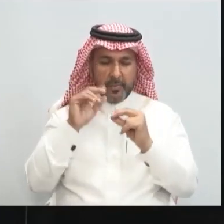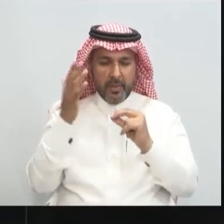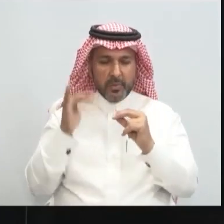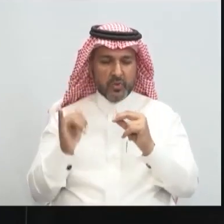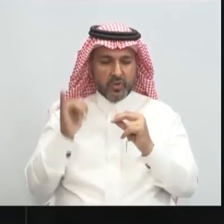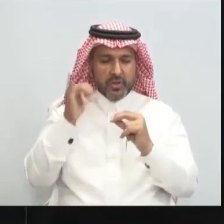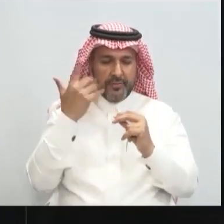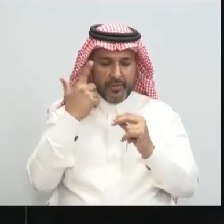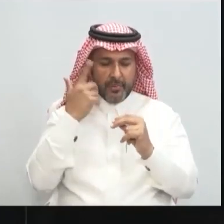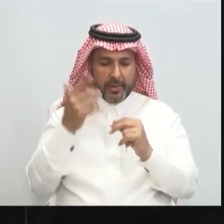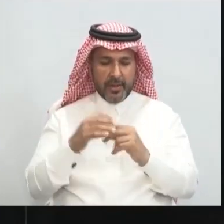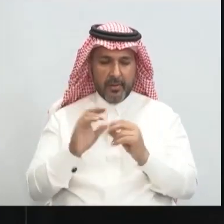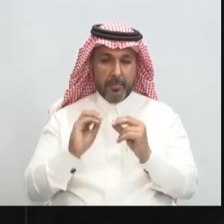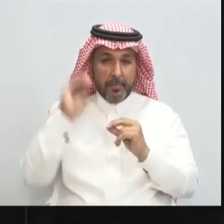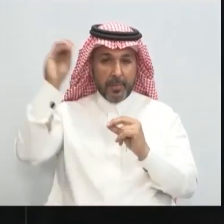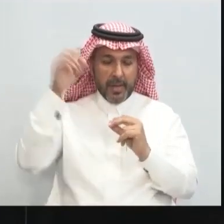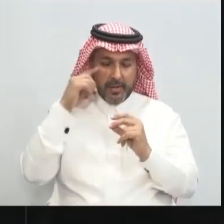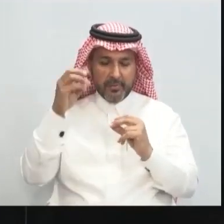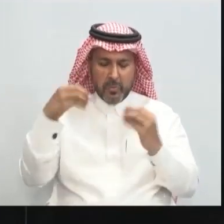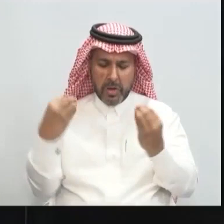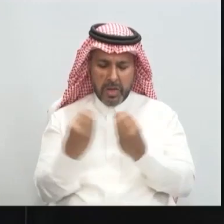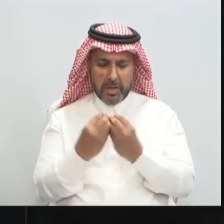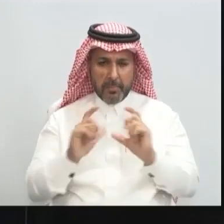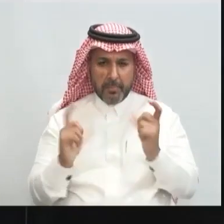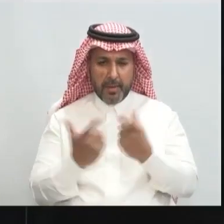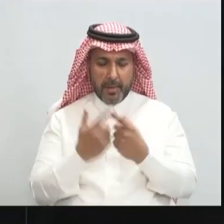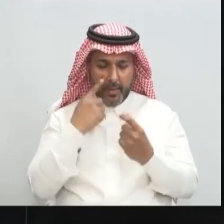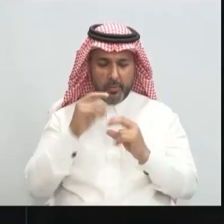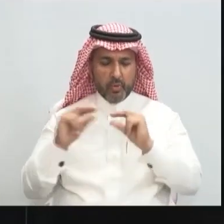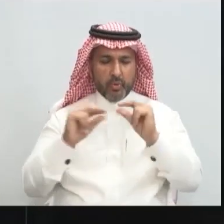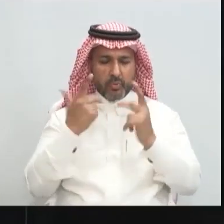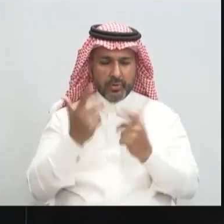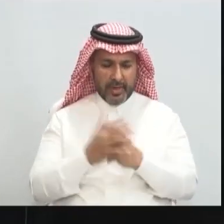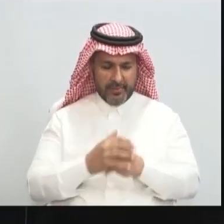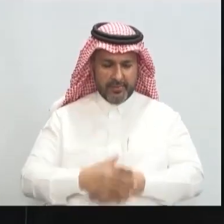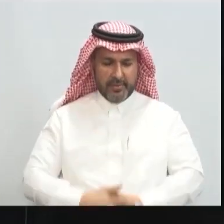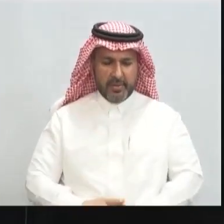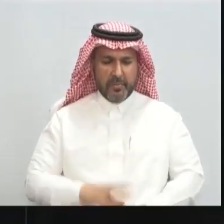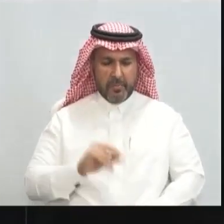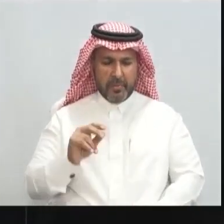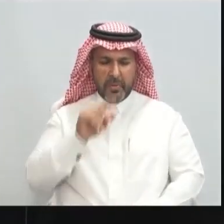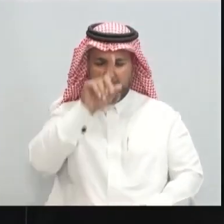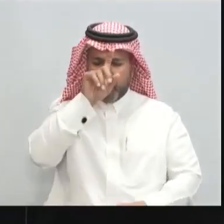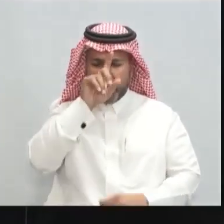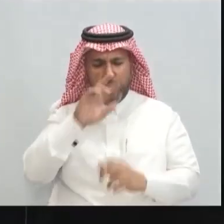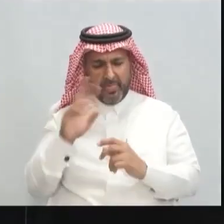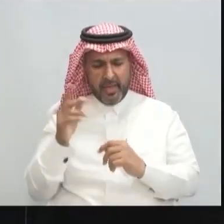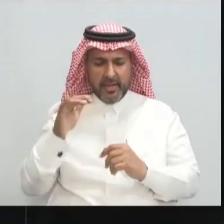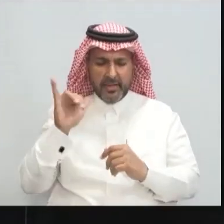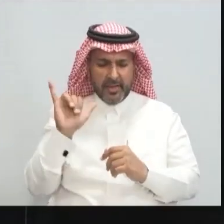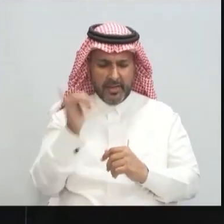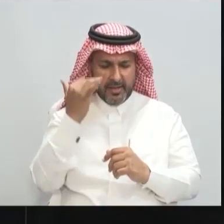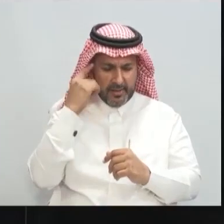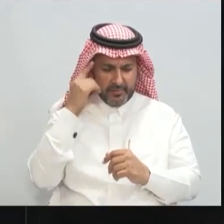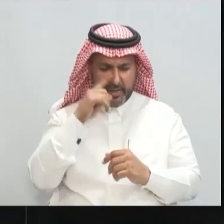او او داخل المنظمه بين الموظفين والتطبيقات او تطبيقات التواصل التي تخدم العلاقات المهنيه كما